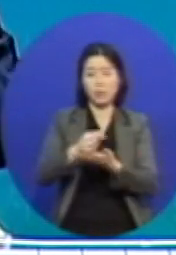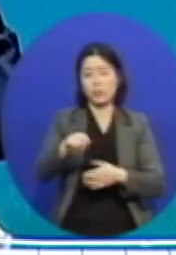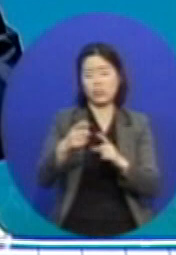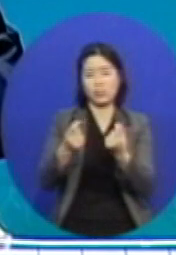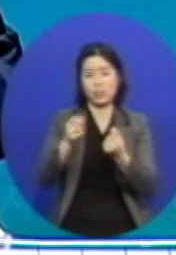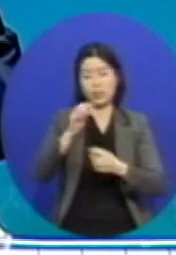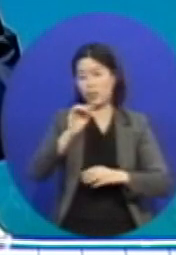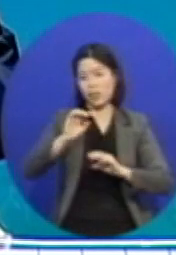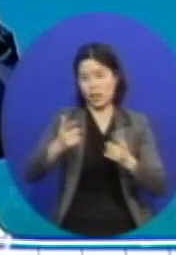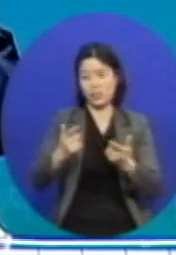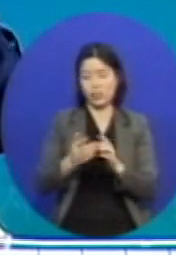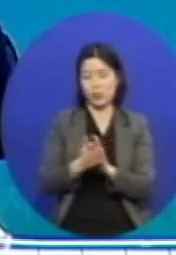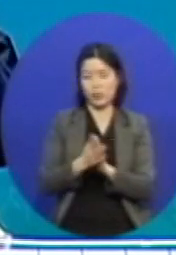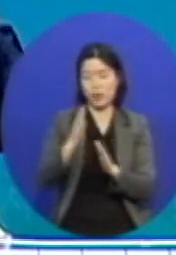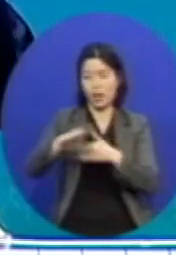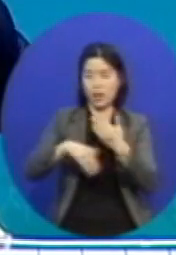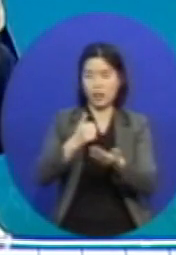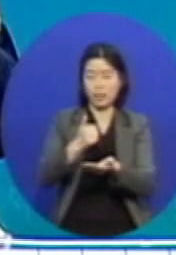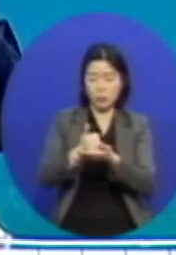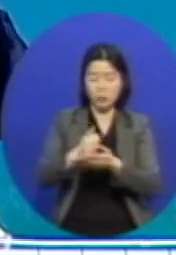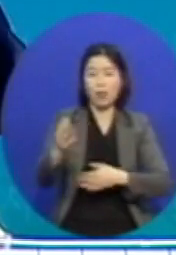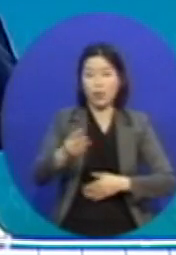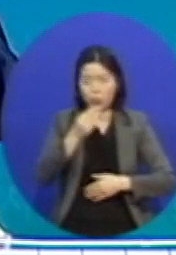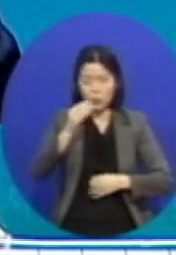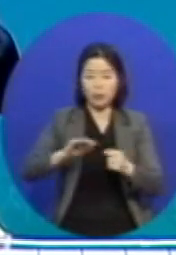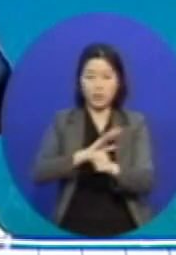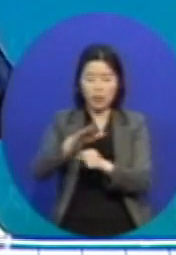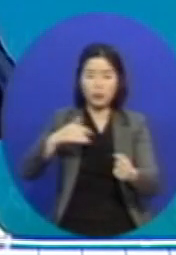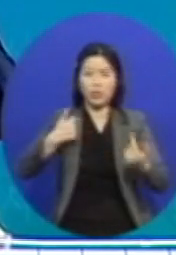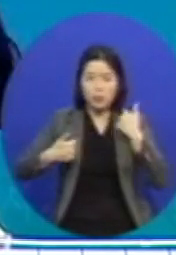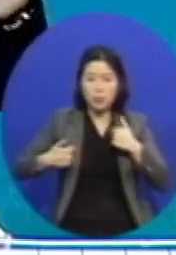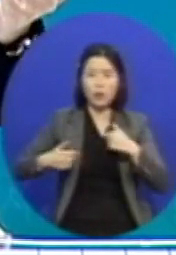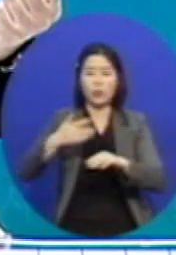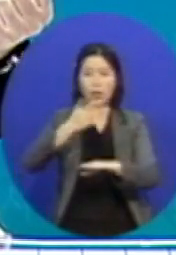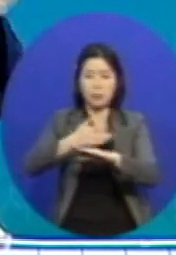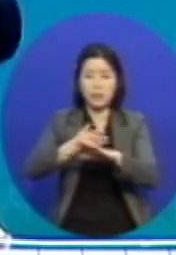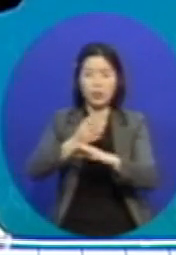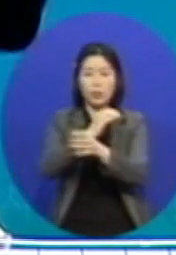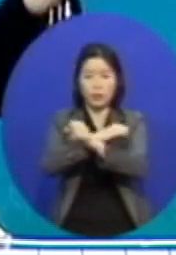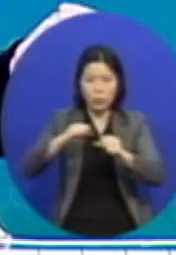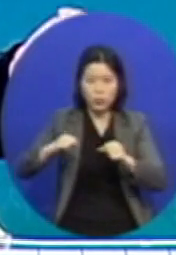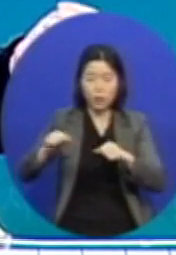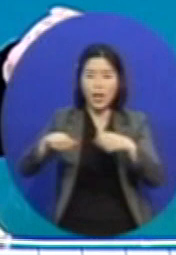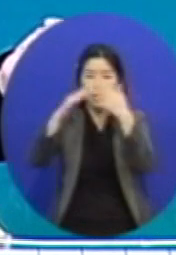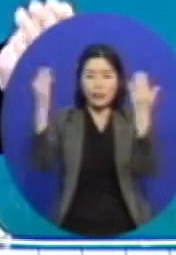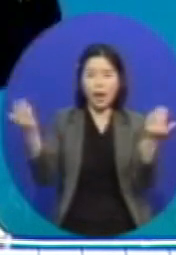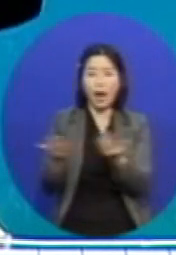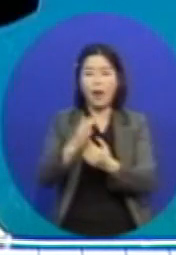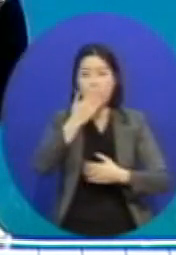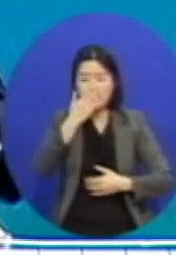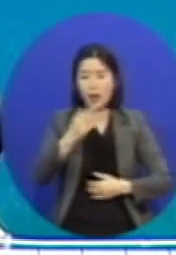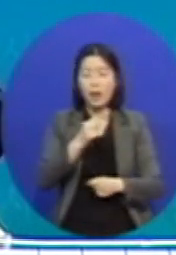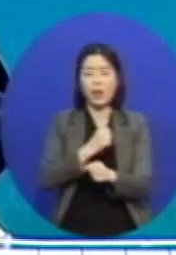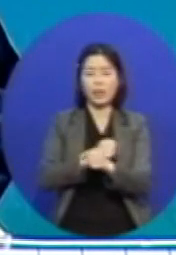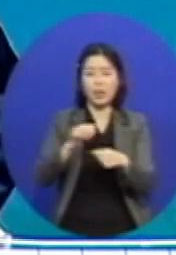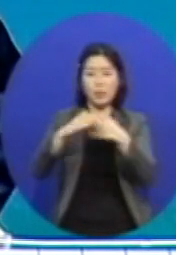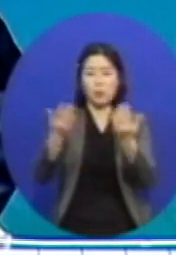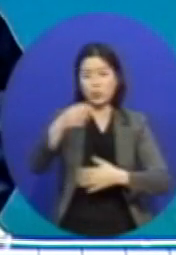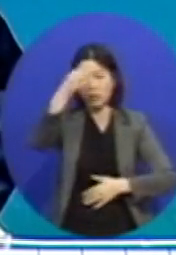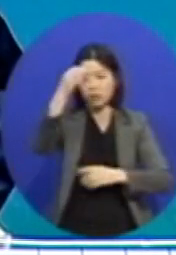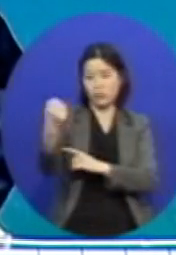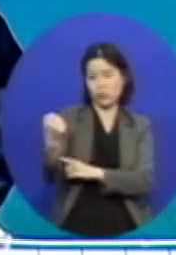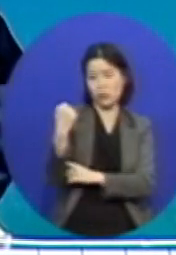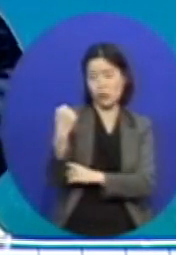하나님은 우리에게 거룩하고 사랑하고 기뻐하고 감사하고 용서하고 다할 수 있도록 모든 능력을 다